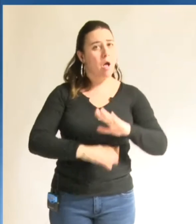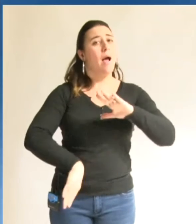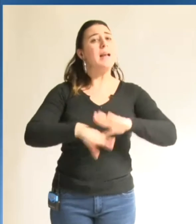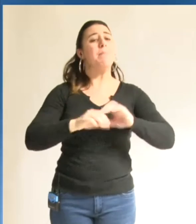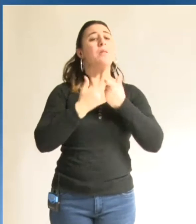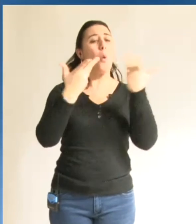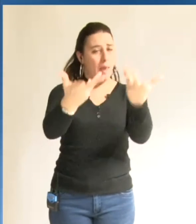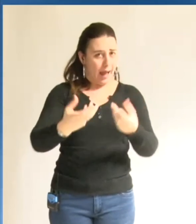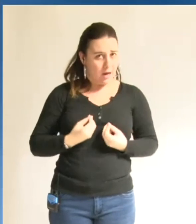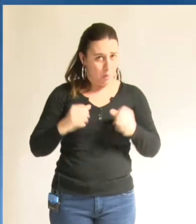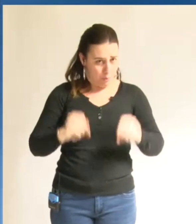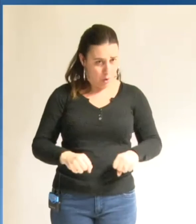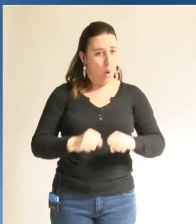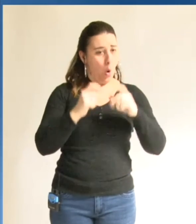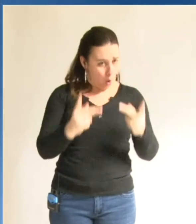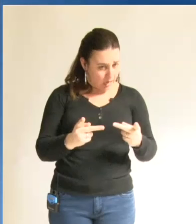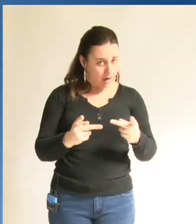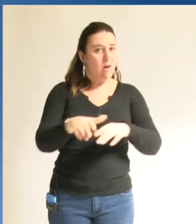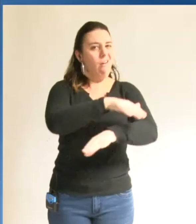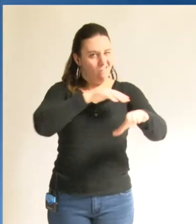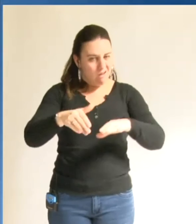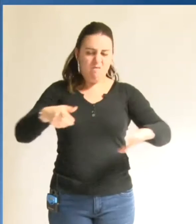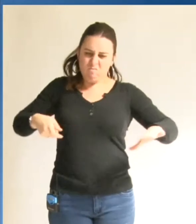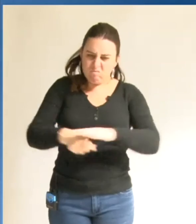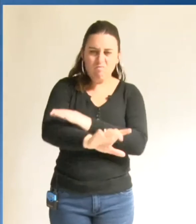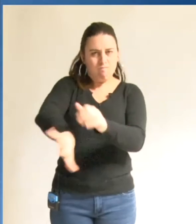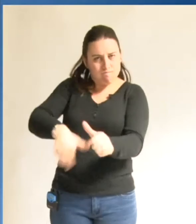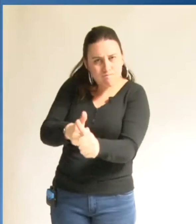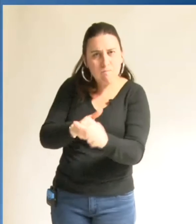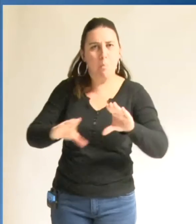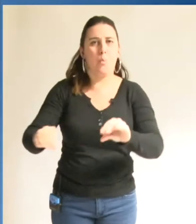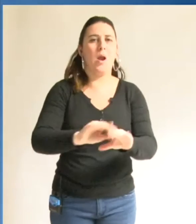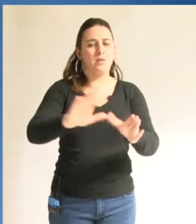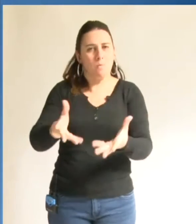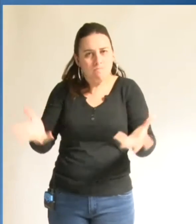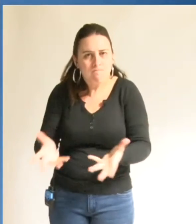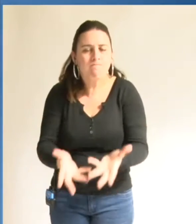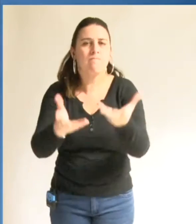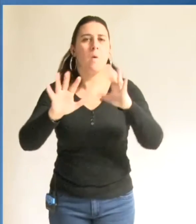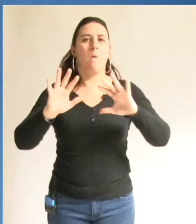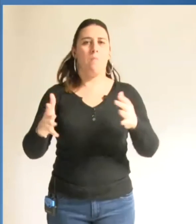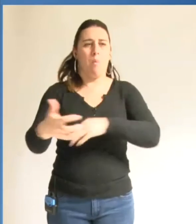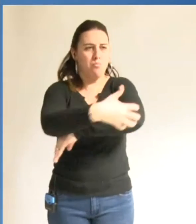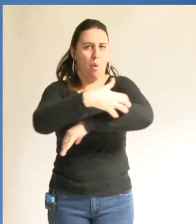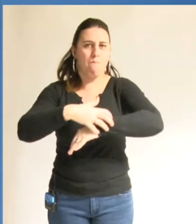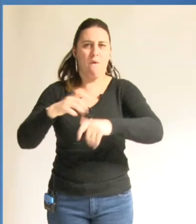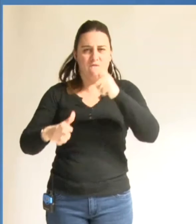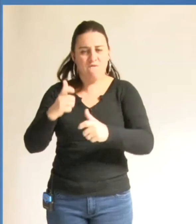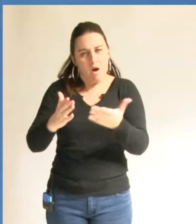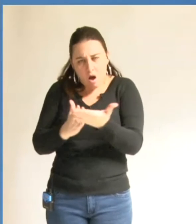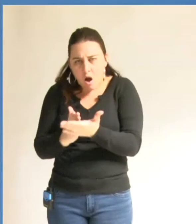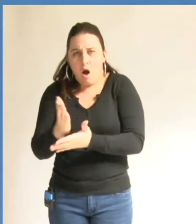d'accueil et ensuite mettre le paquet pour seconder, pour appuyer ces populations, pour les sortir de la pauvreté, pour leur